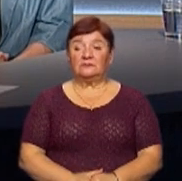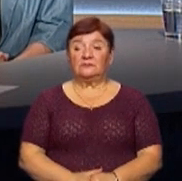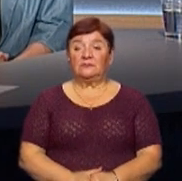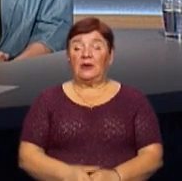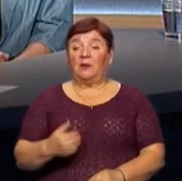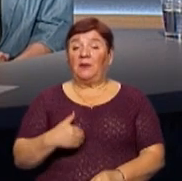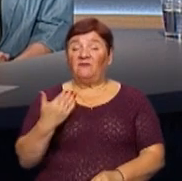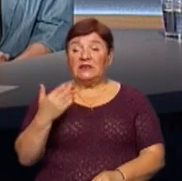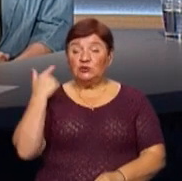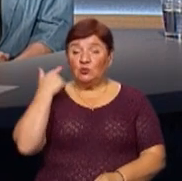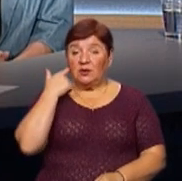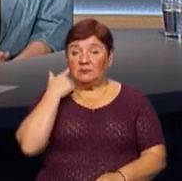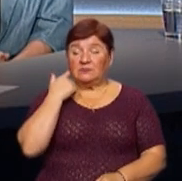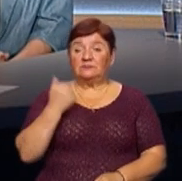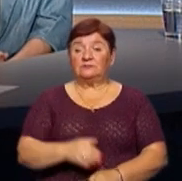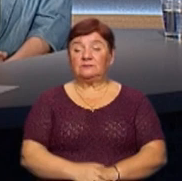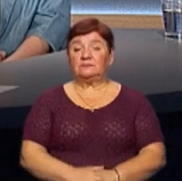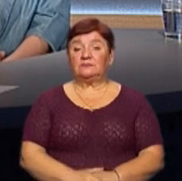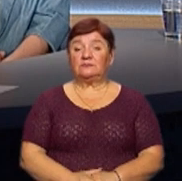Ми вас слухаємо.